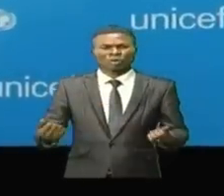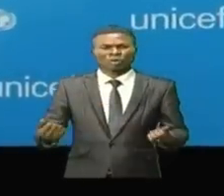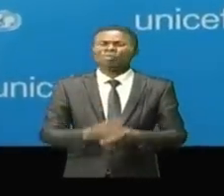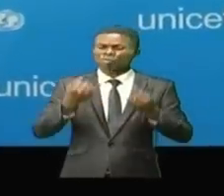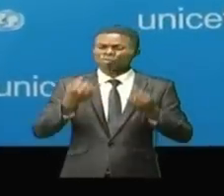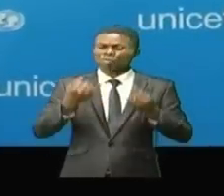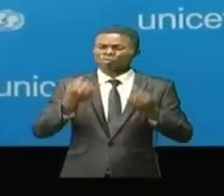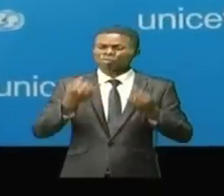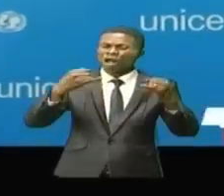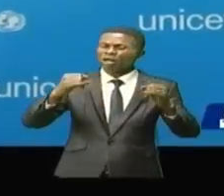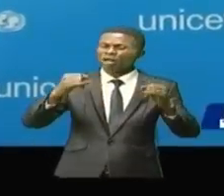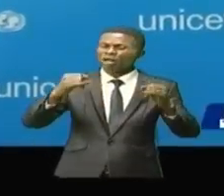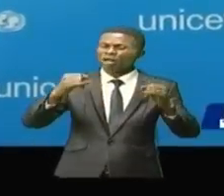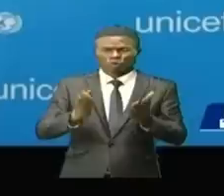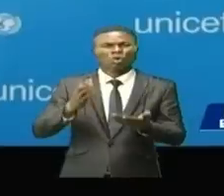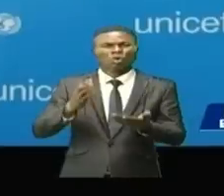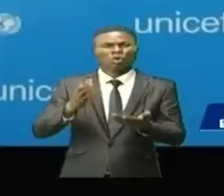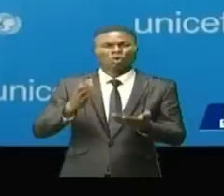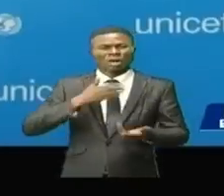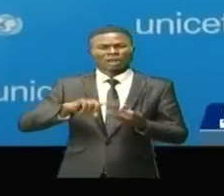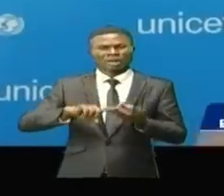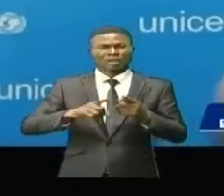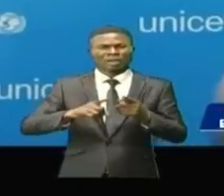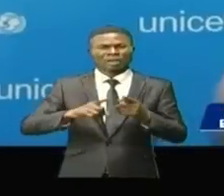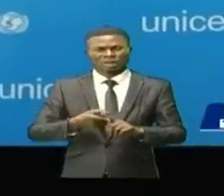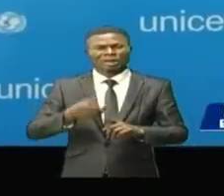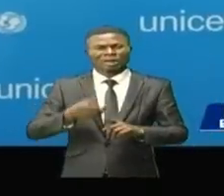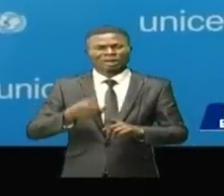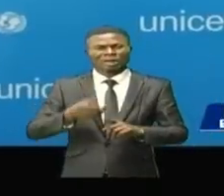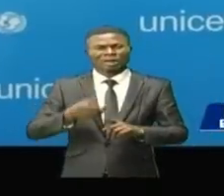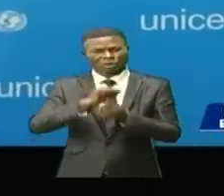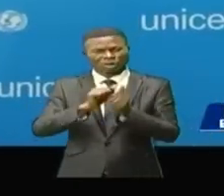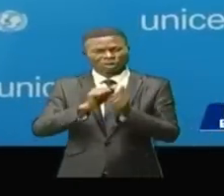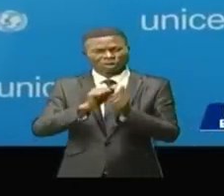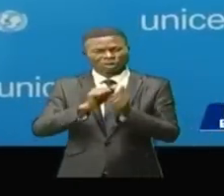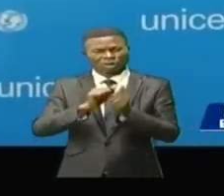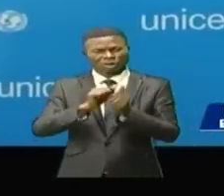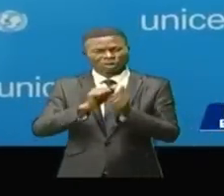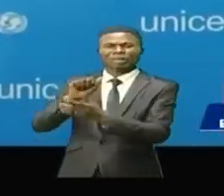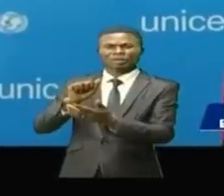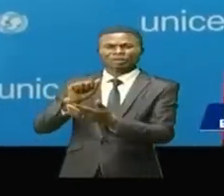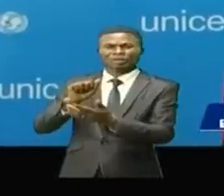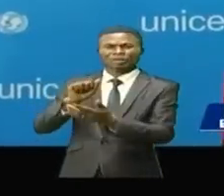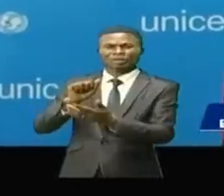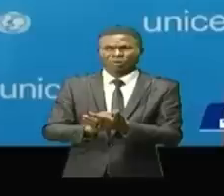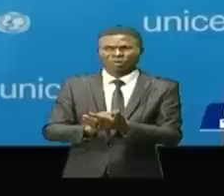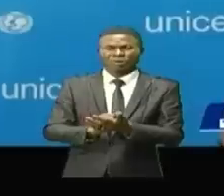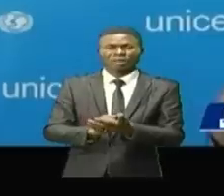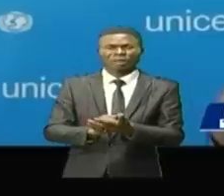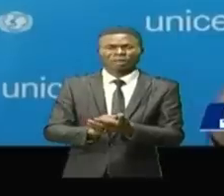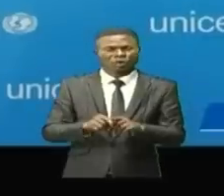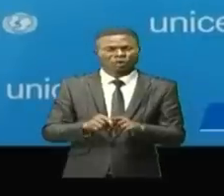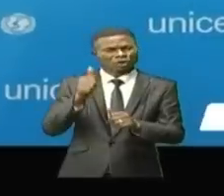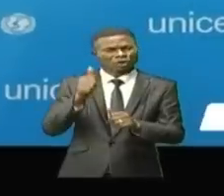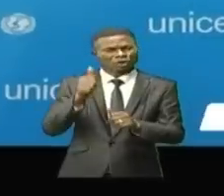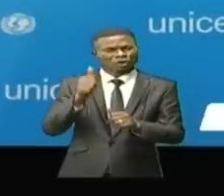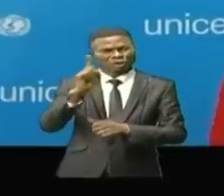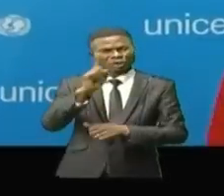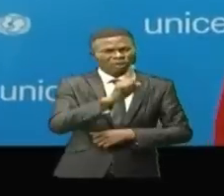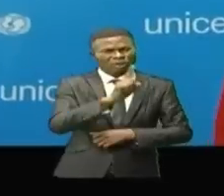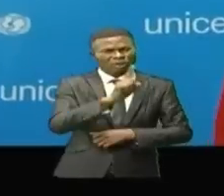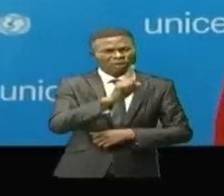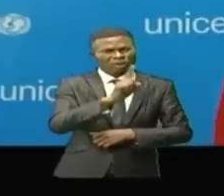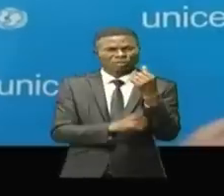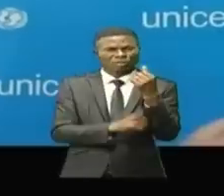la voix de cette personne pour le cabinet, je dois la défendre, la faire croire aux autres personnes, et qu'une personne vivant le cabinet, c'est